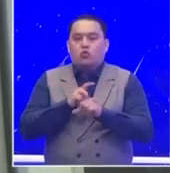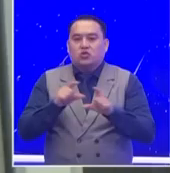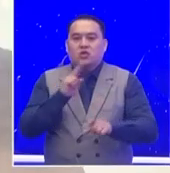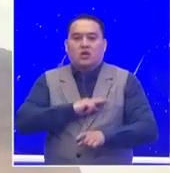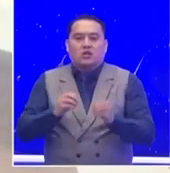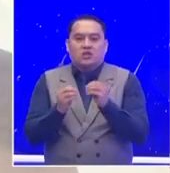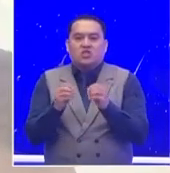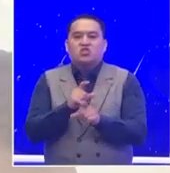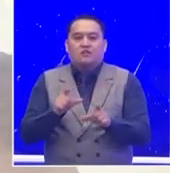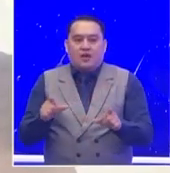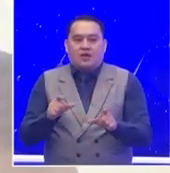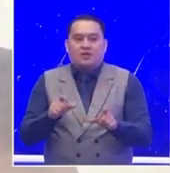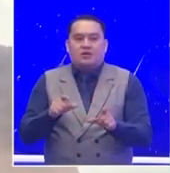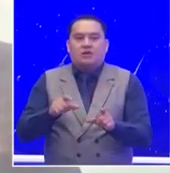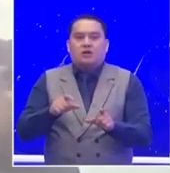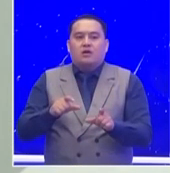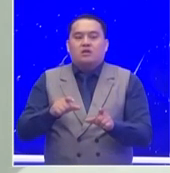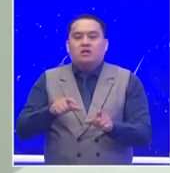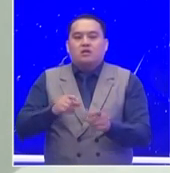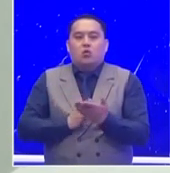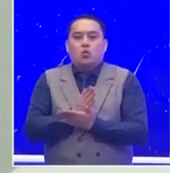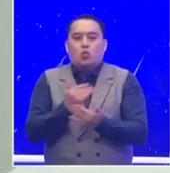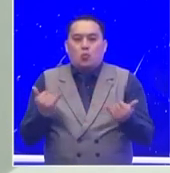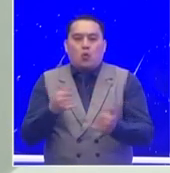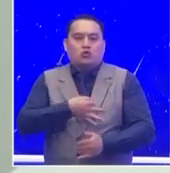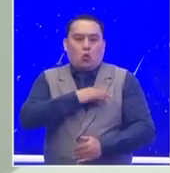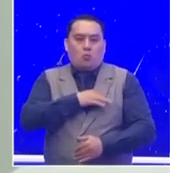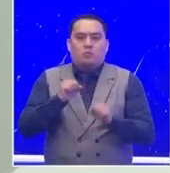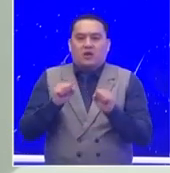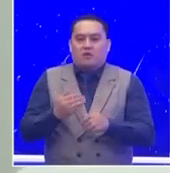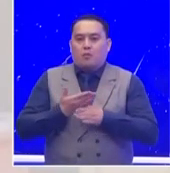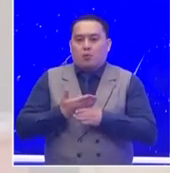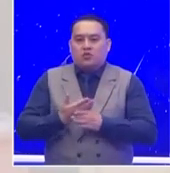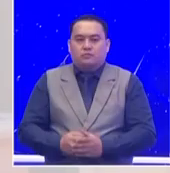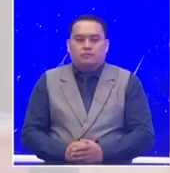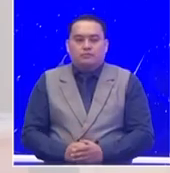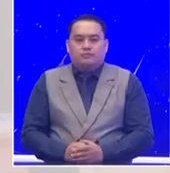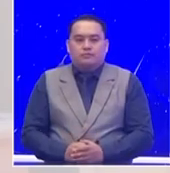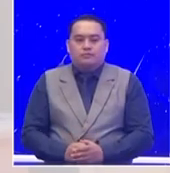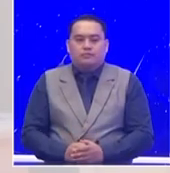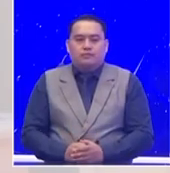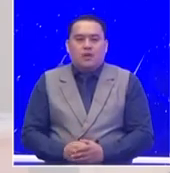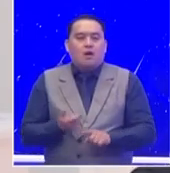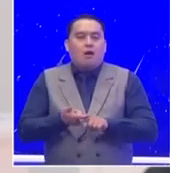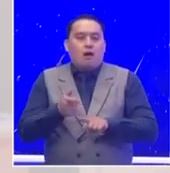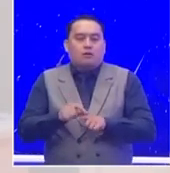работает 10 человек. В их специфику входит оказание юридической и правовой помощи. Этот антикоррупционный центр открыт